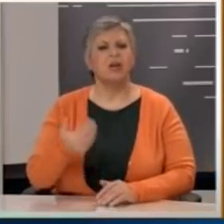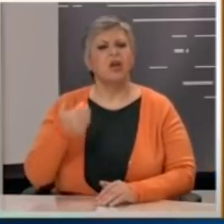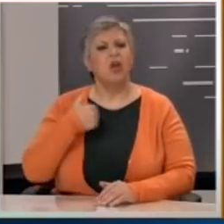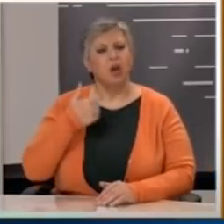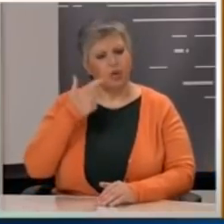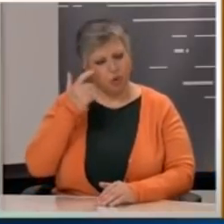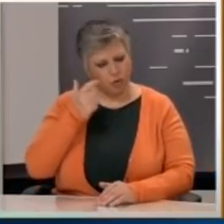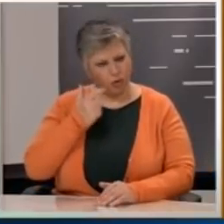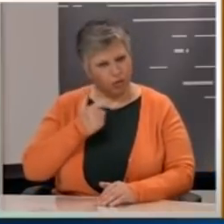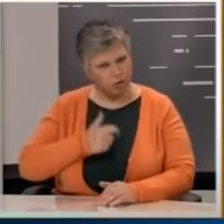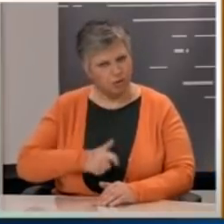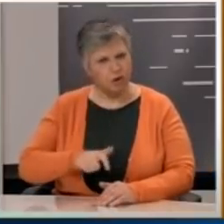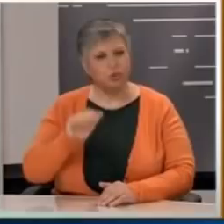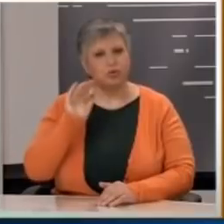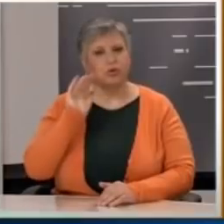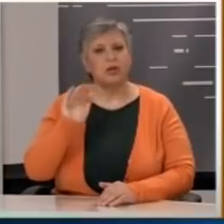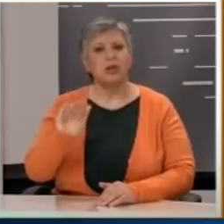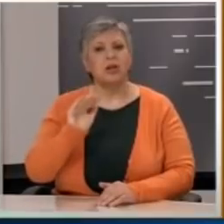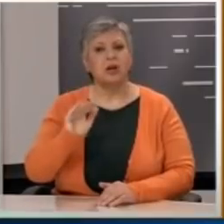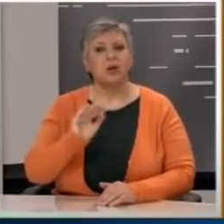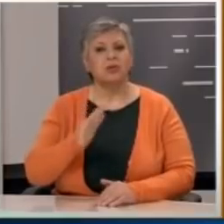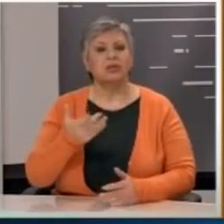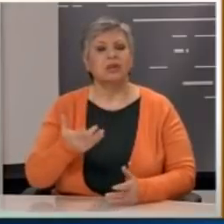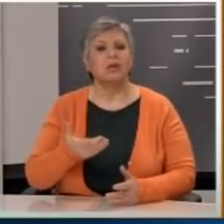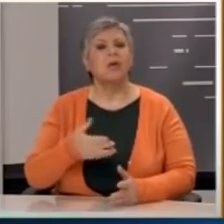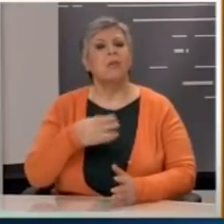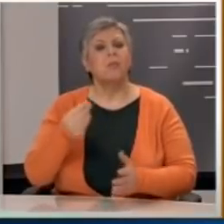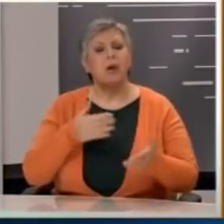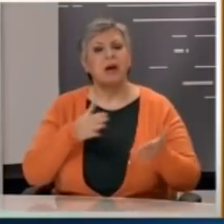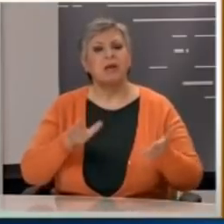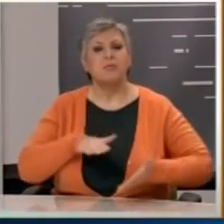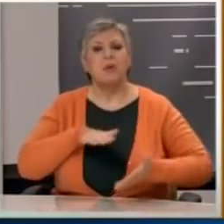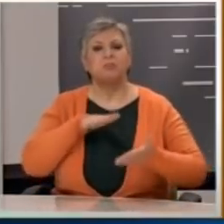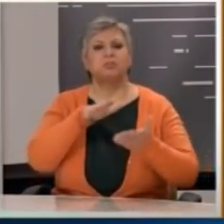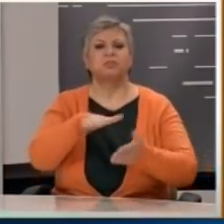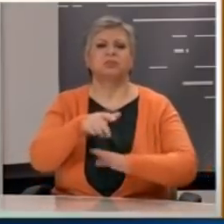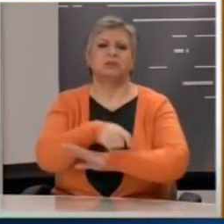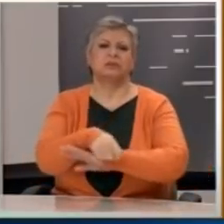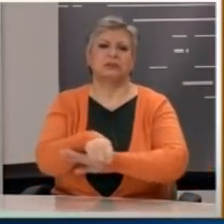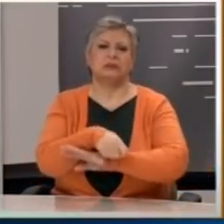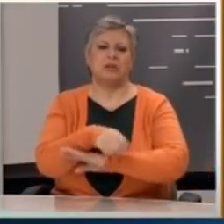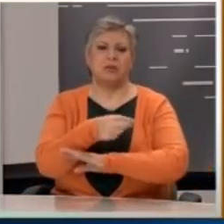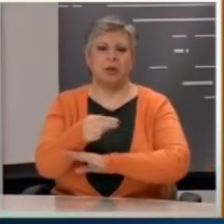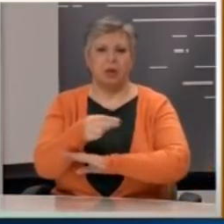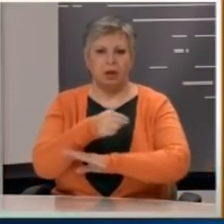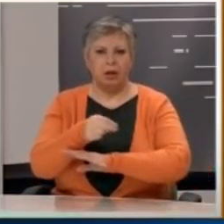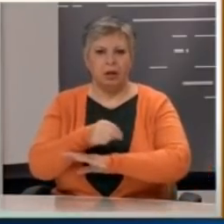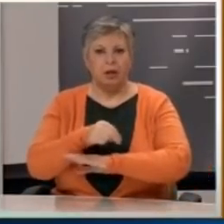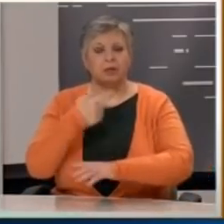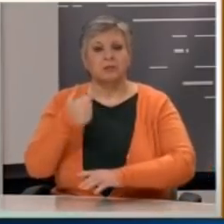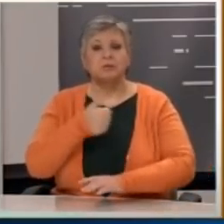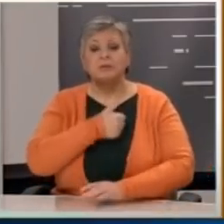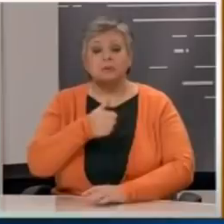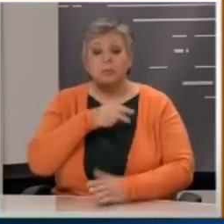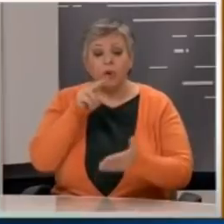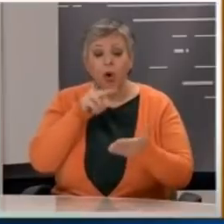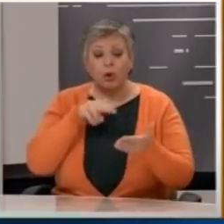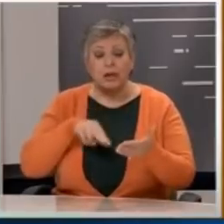τότε, είχαν πει να έρχονται εδώ, ξέρω εγώ, ειδικογραφίες, αλλά για ένα άλλο θέμα ήταν, και μόνο να τις